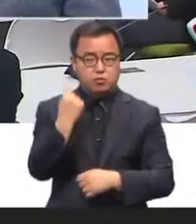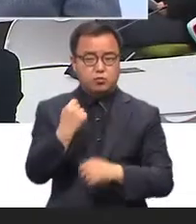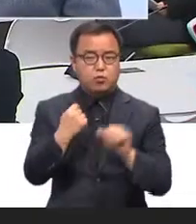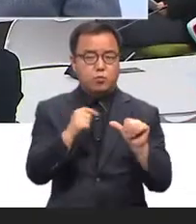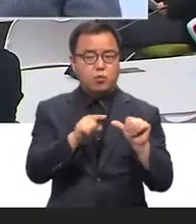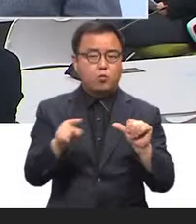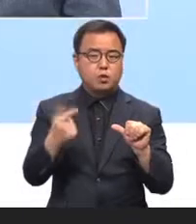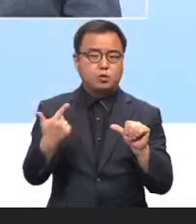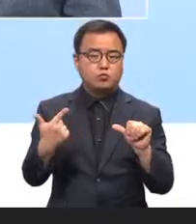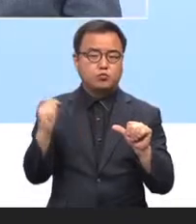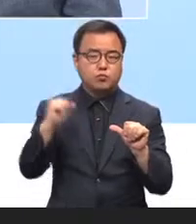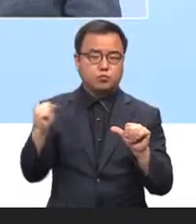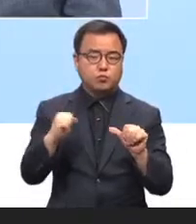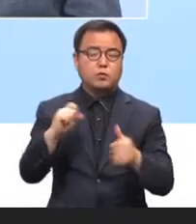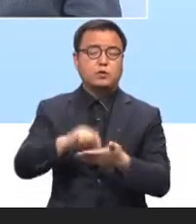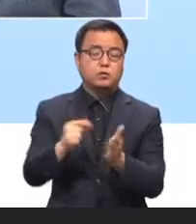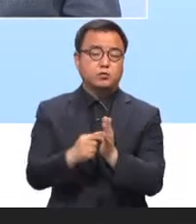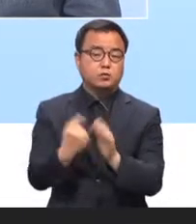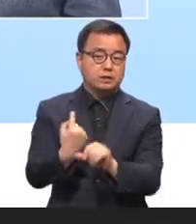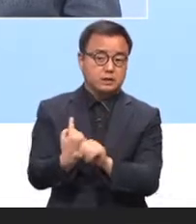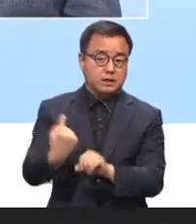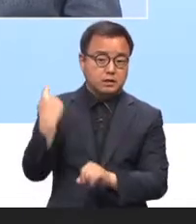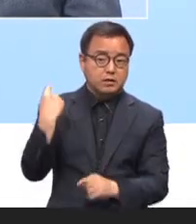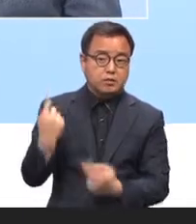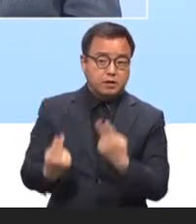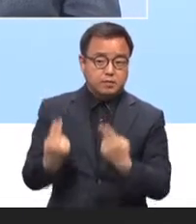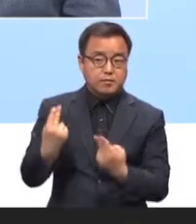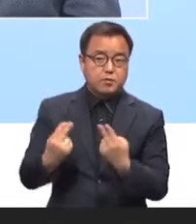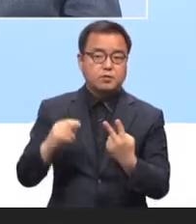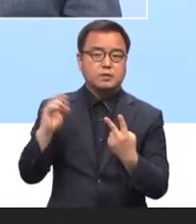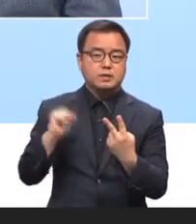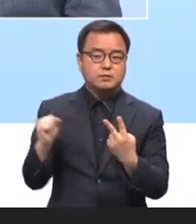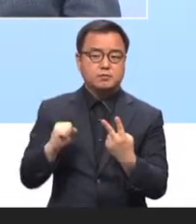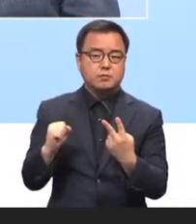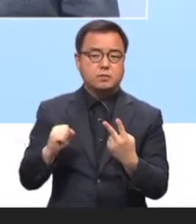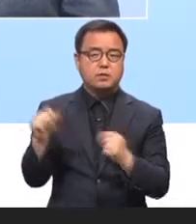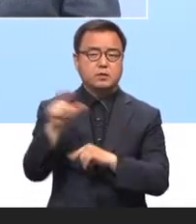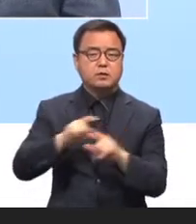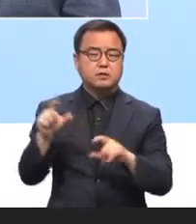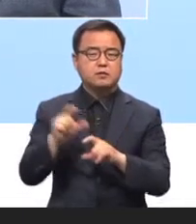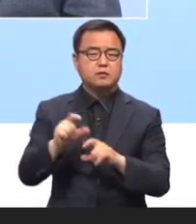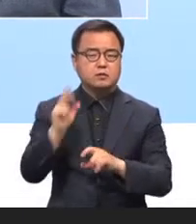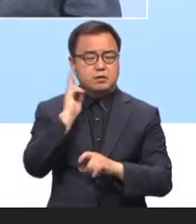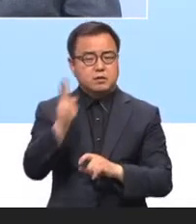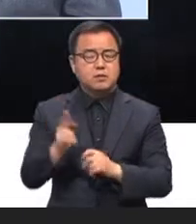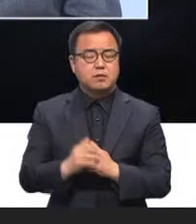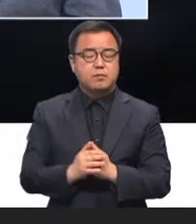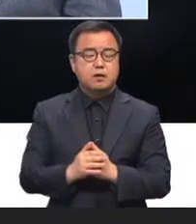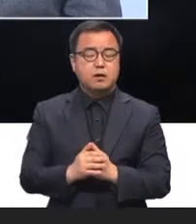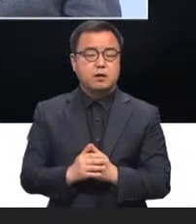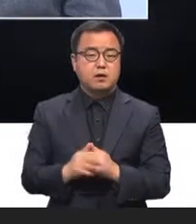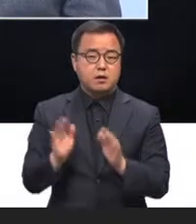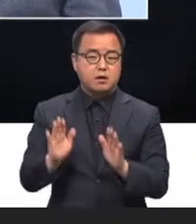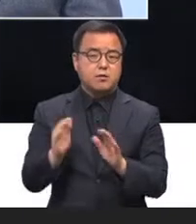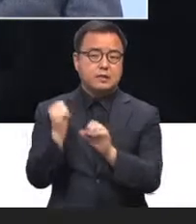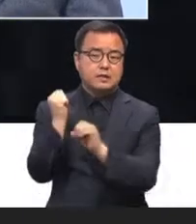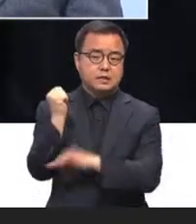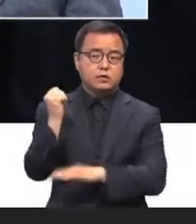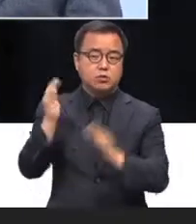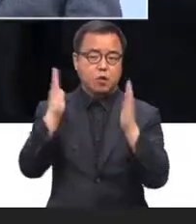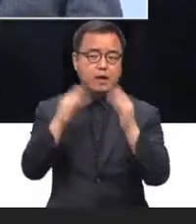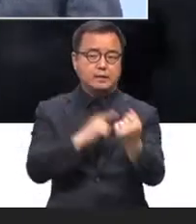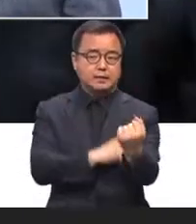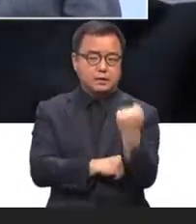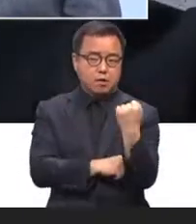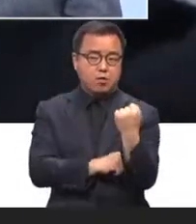대로 전년보다 2% 포인트 정도 높아졌습니다 4 이에 대해서 그 기초 학력이 저하된